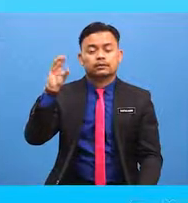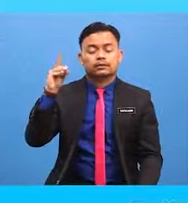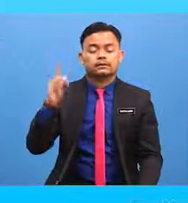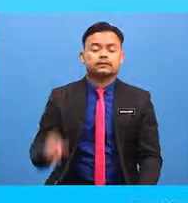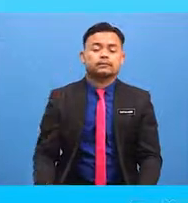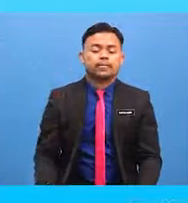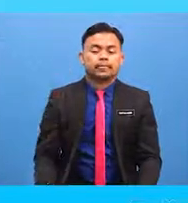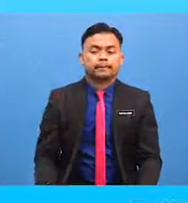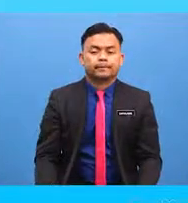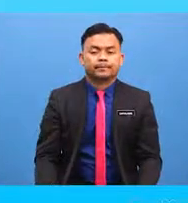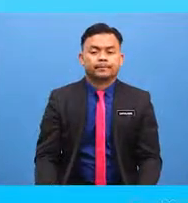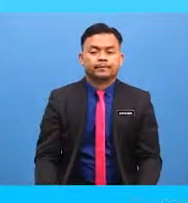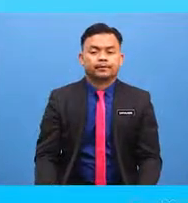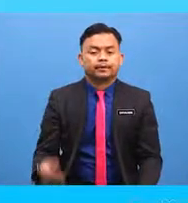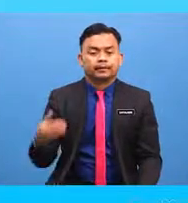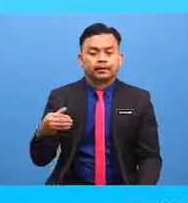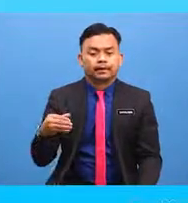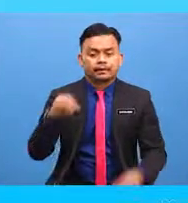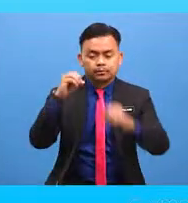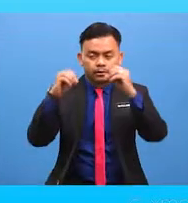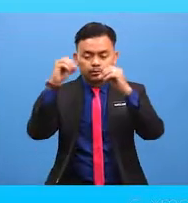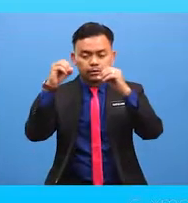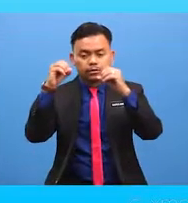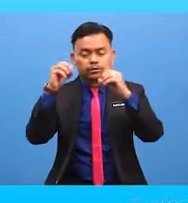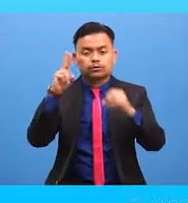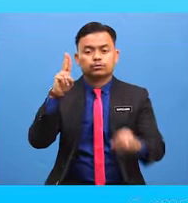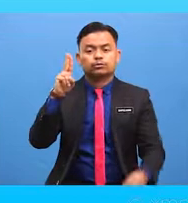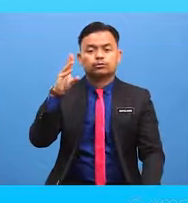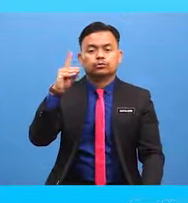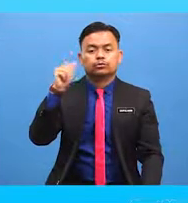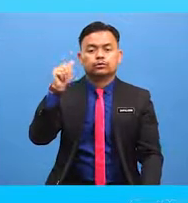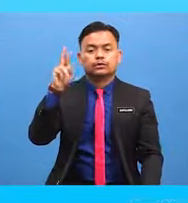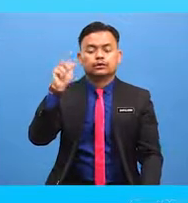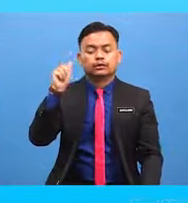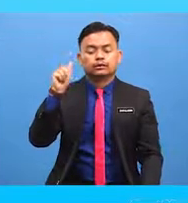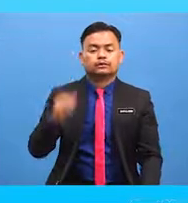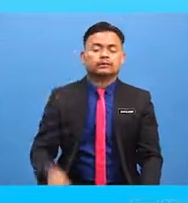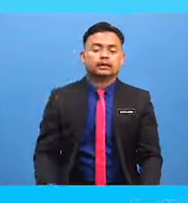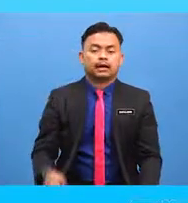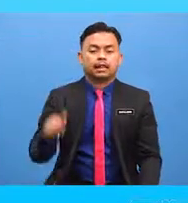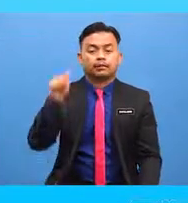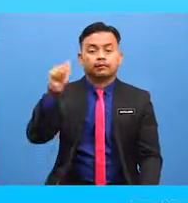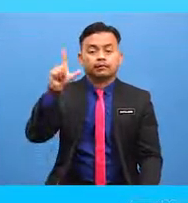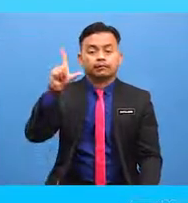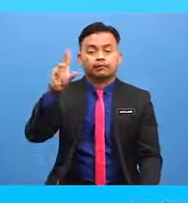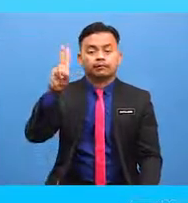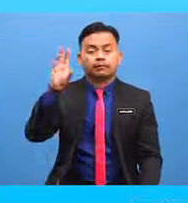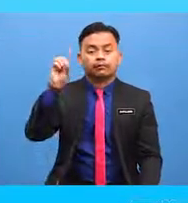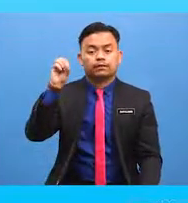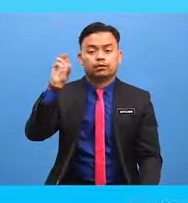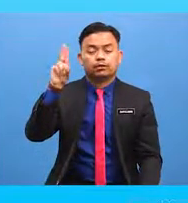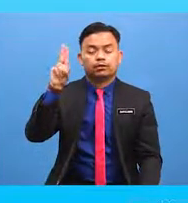sekumpulan kantung udara yang dipanggil alveolus. secara simboliknya seperti